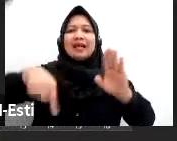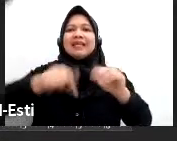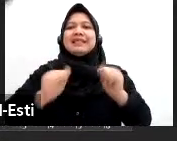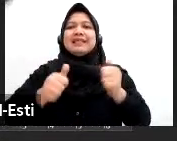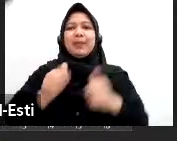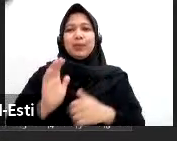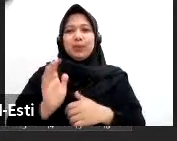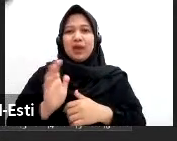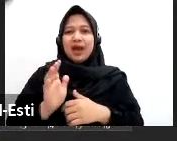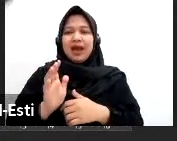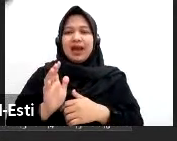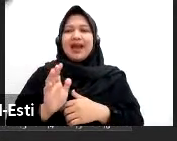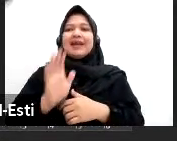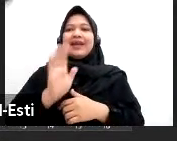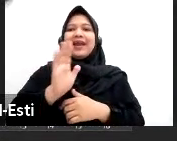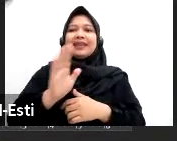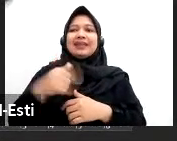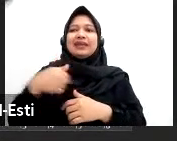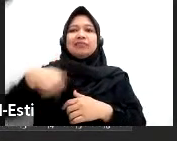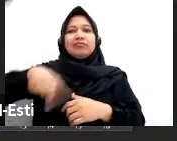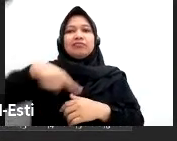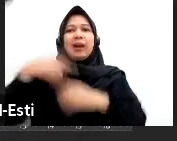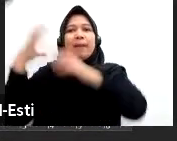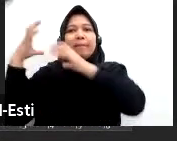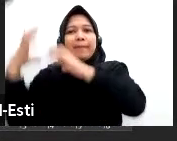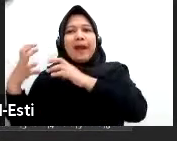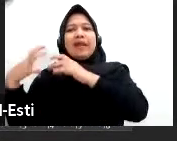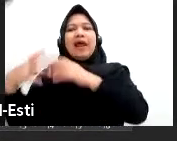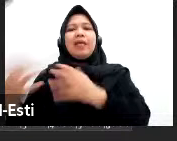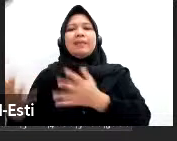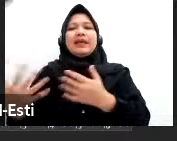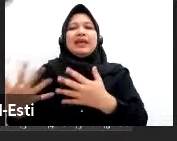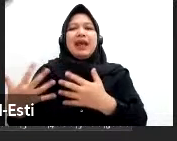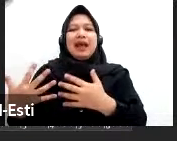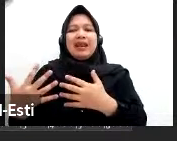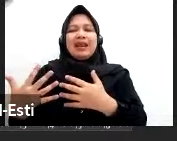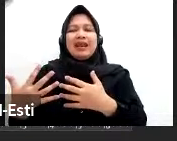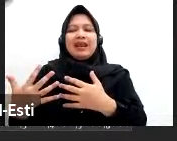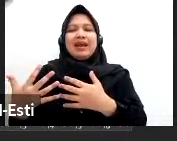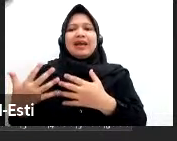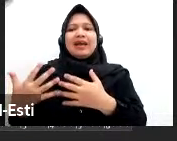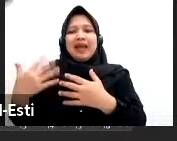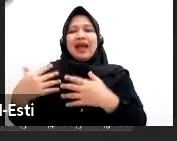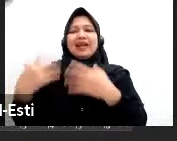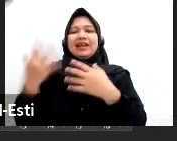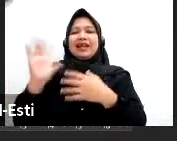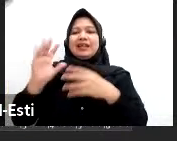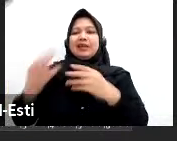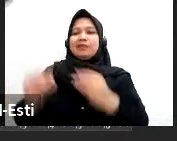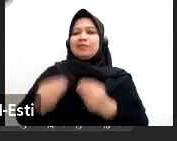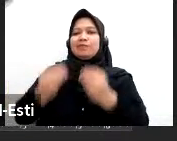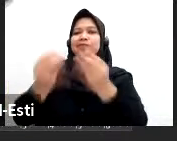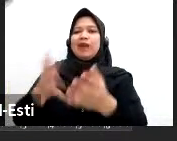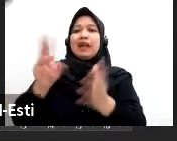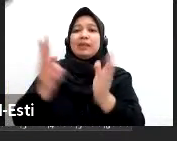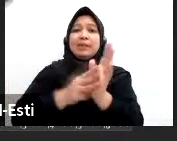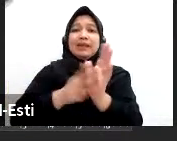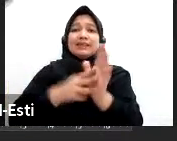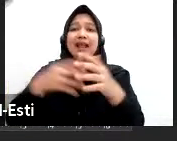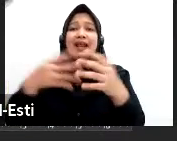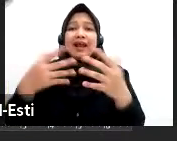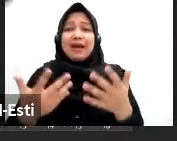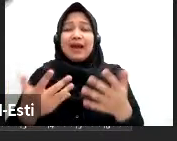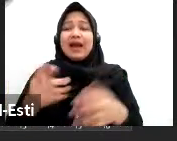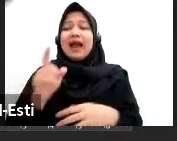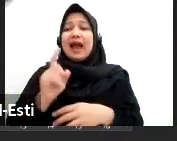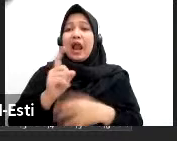juga beban kita dalam menangani pengaduan kita serahkan mereka untuk menyelesaikan sengketa apabila tidak